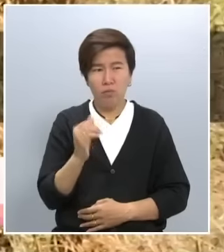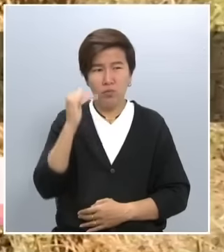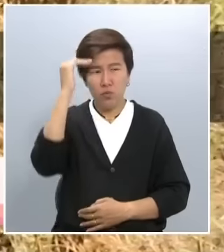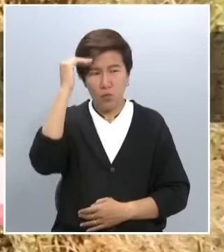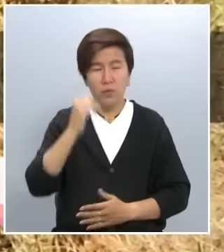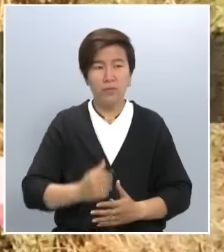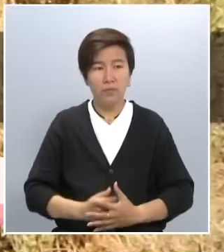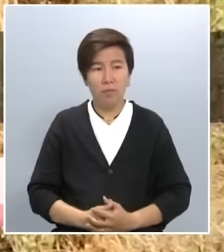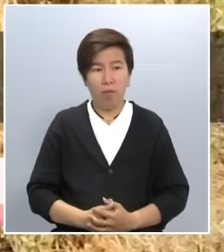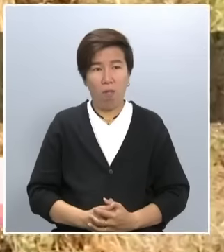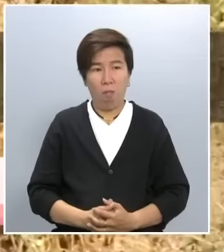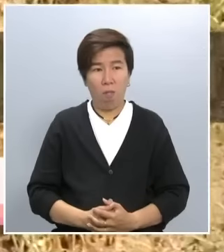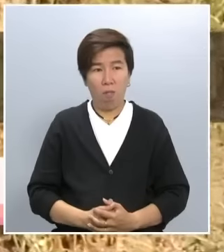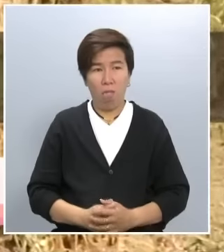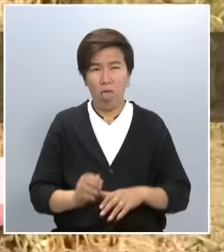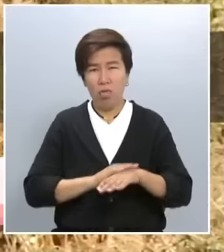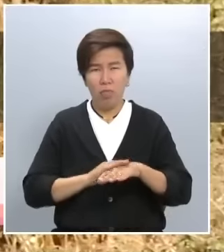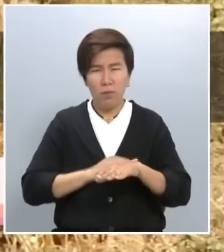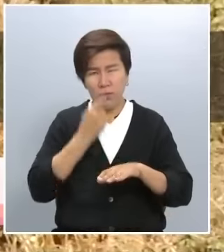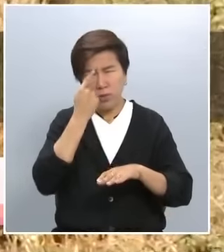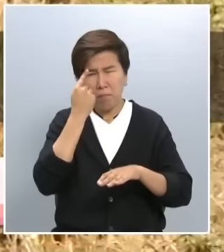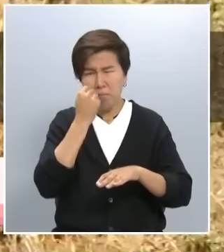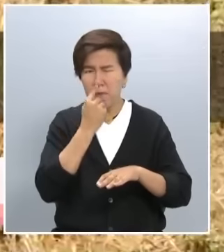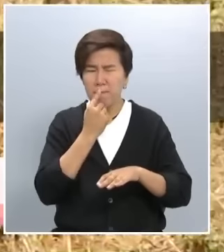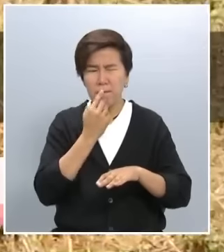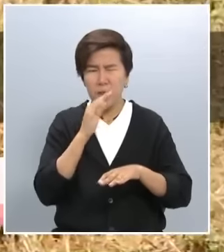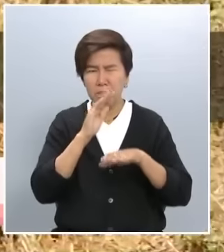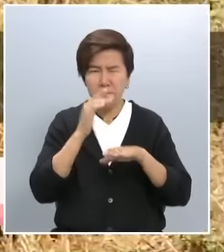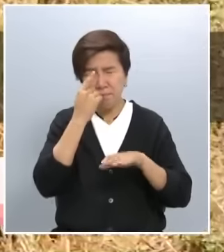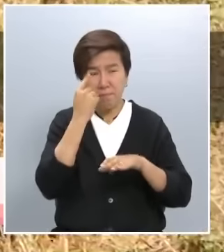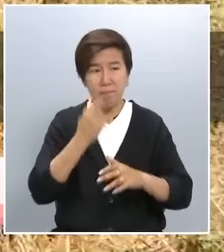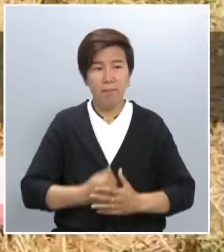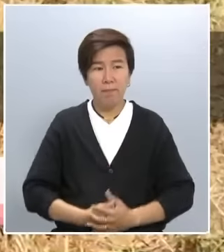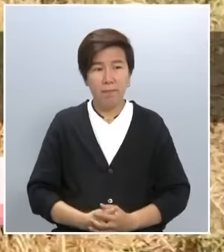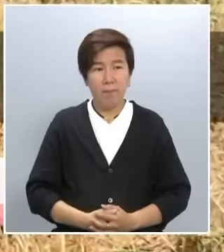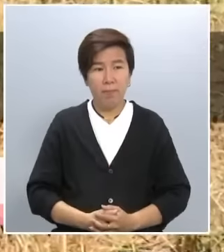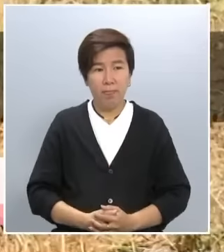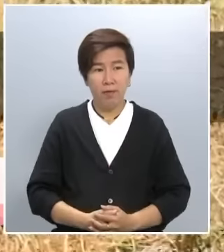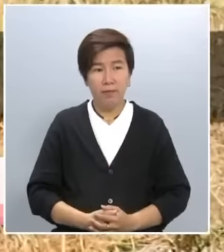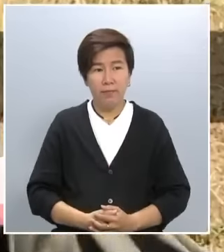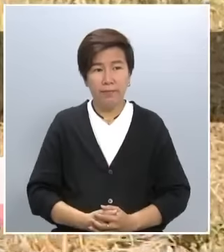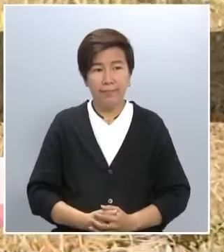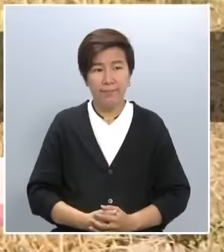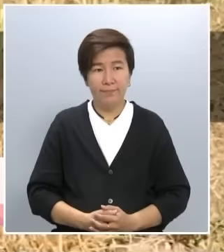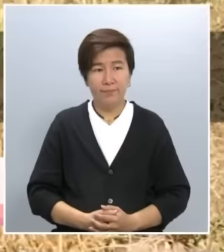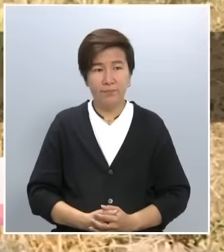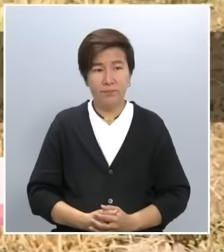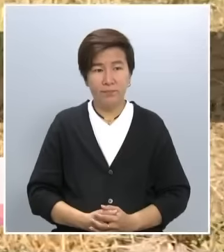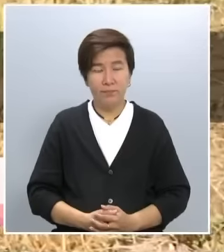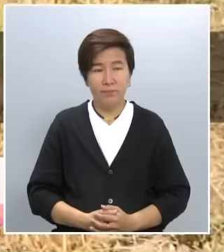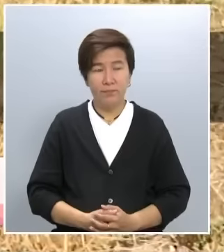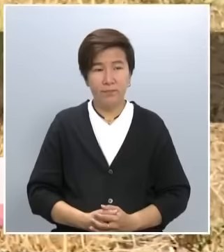มาณนั้นประมาณ ผิวดำแดง ครับเอื้นใส่แม่แลนออกมาซอยกันวันนี้นั่งหนึ่งนั่งแป๋วมันมั่นพอดีก็มาเห็นก็เลยซ